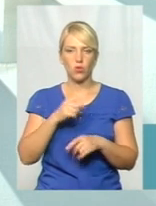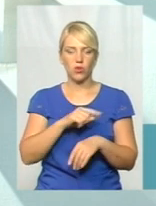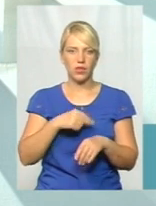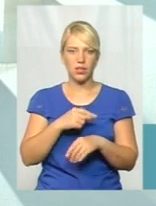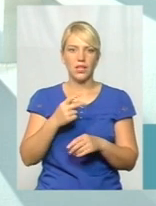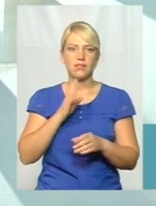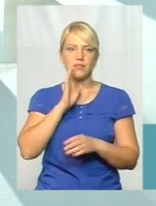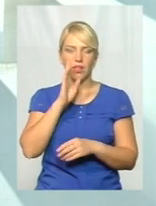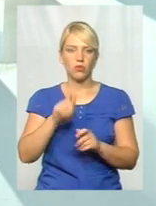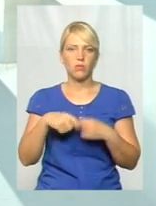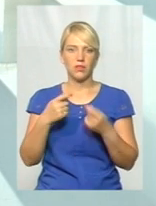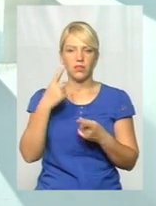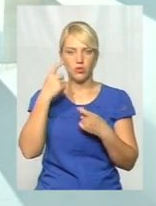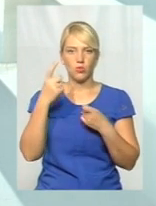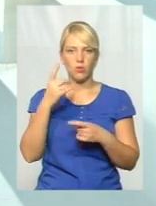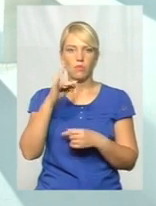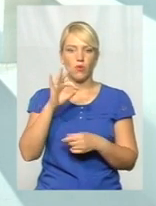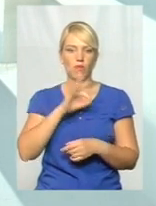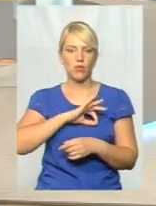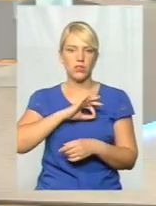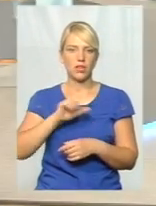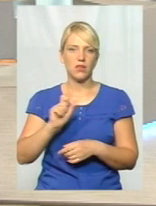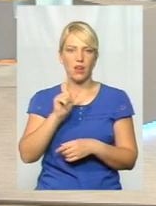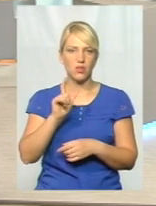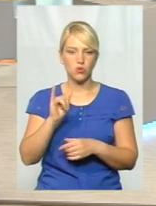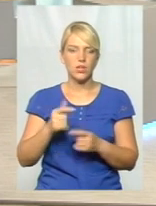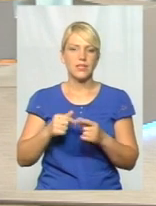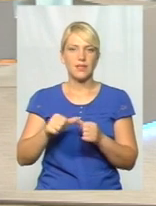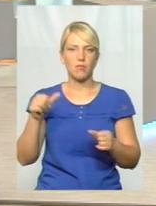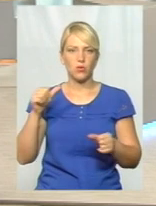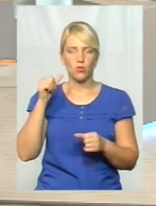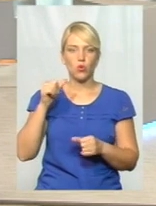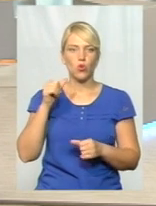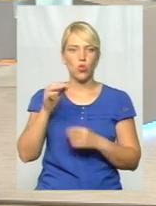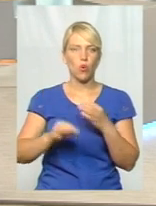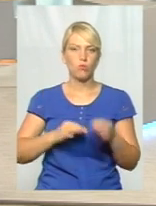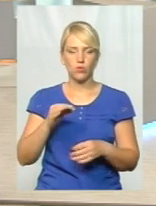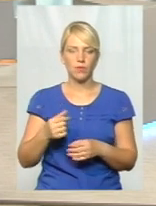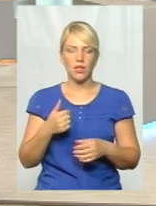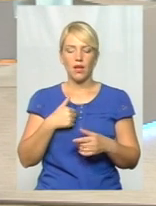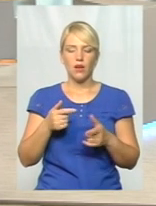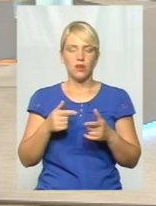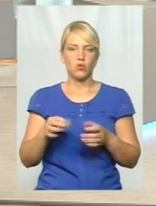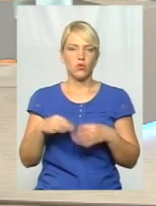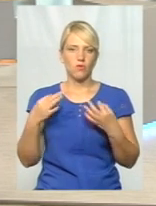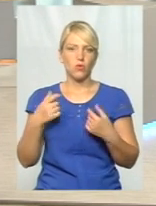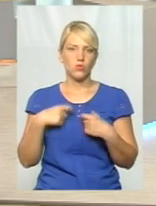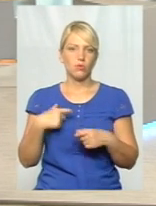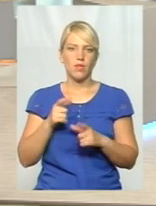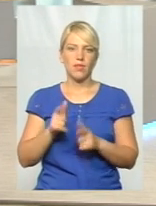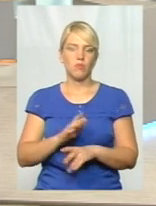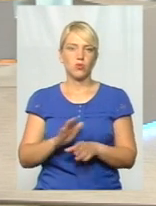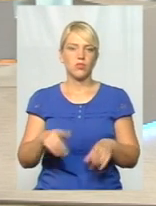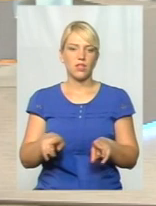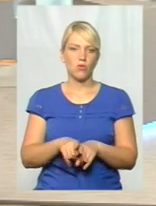про використання свого газу за минулу добу. Пане Ростиславе. Я дозволю собі не погодитися з